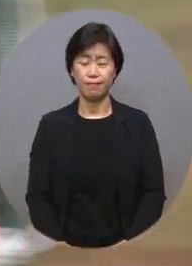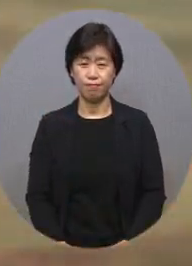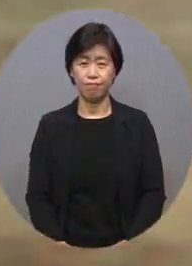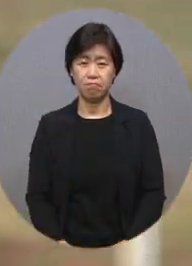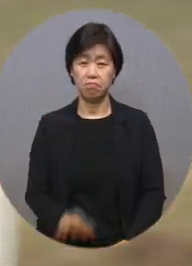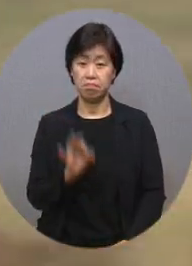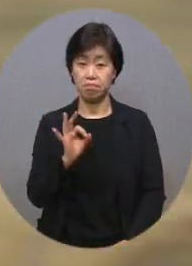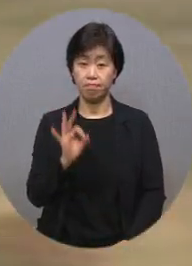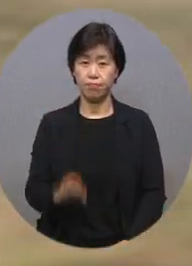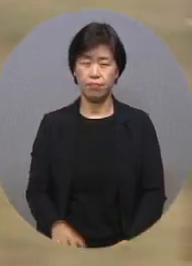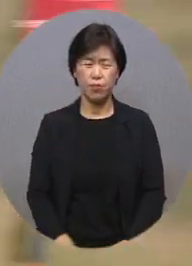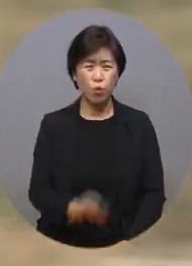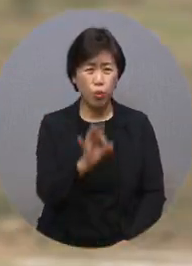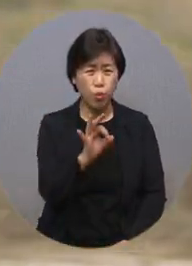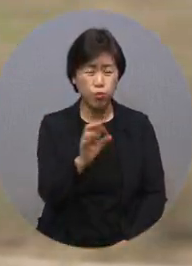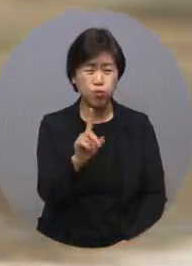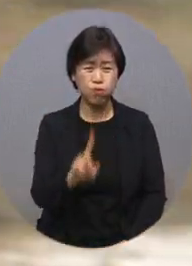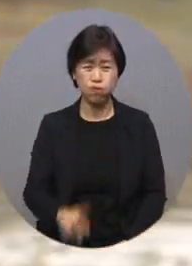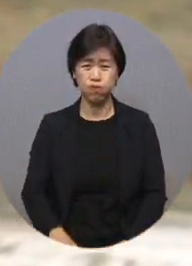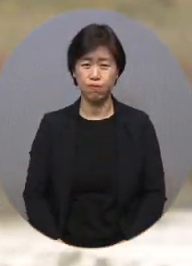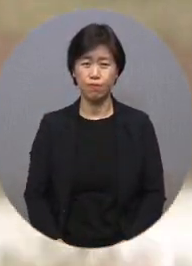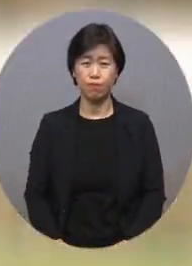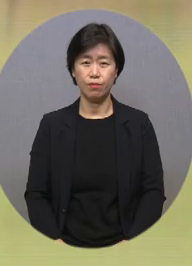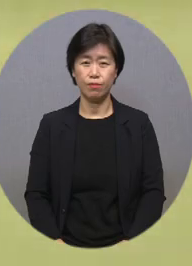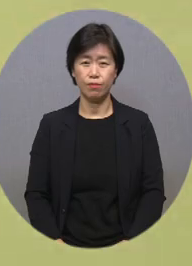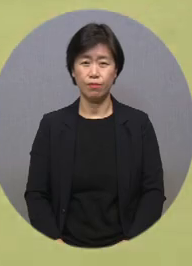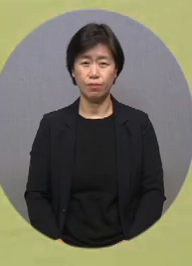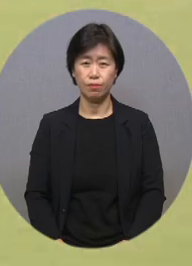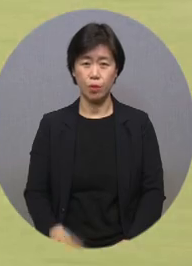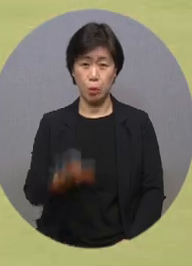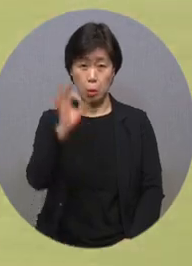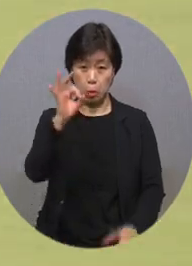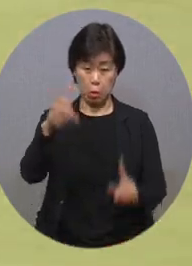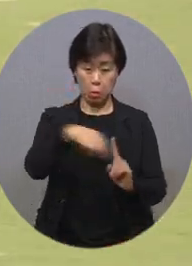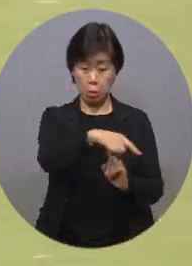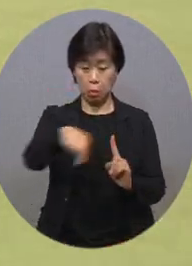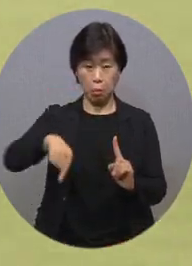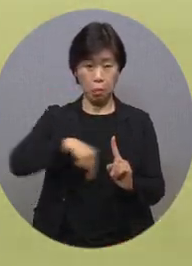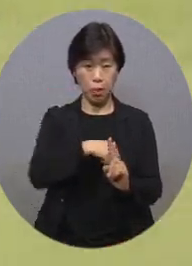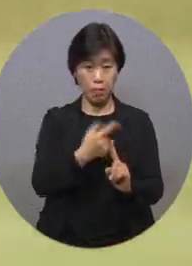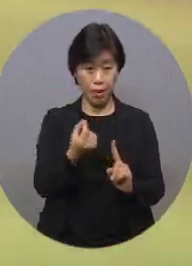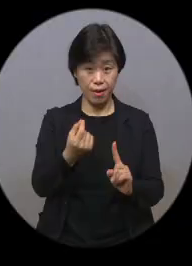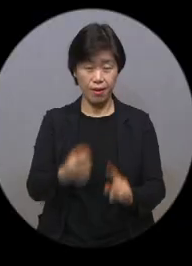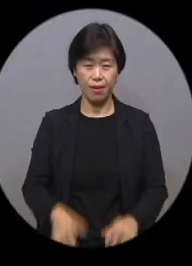오케이. 오케이라고? 그게 오케이전 아닙니까?